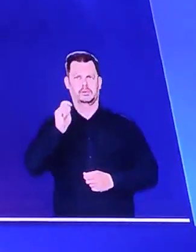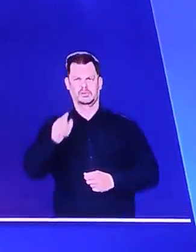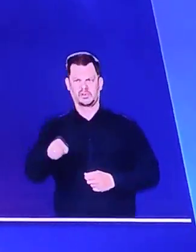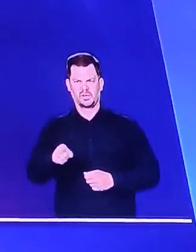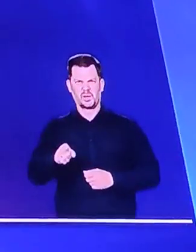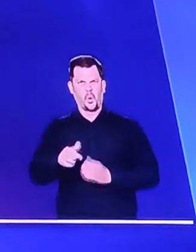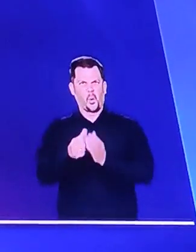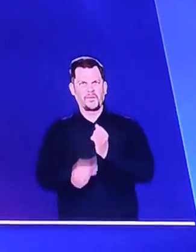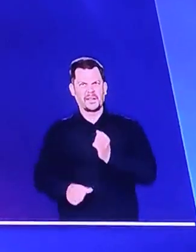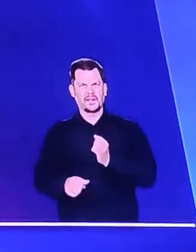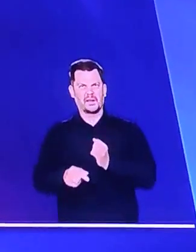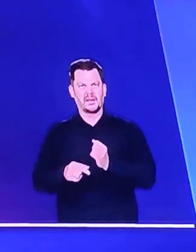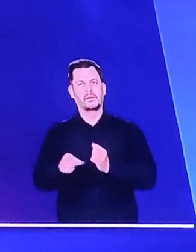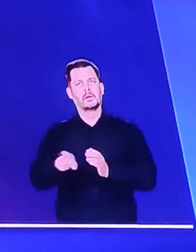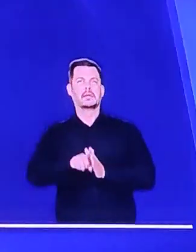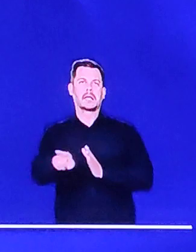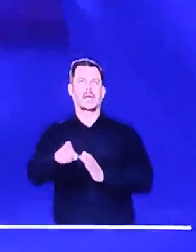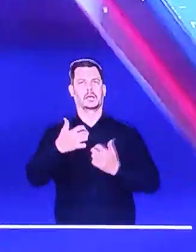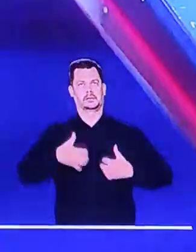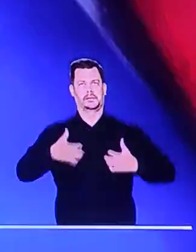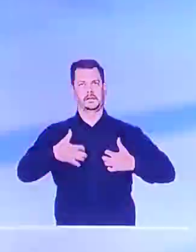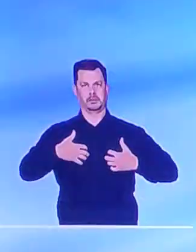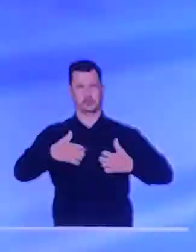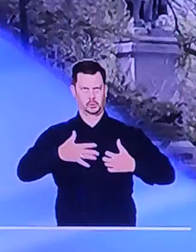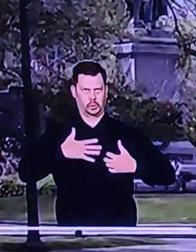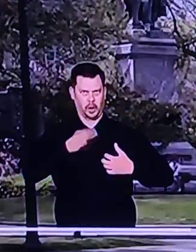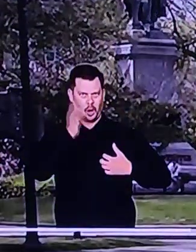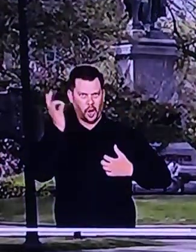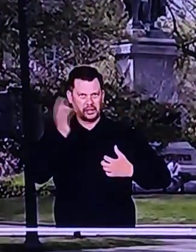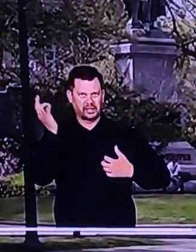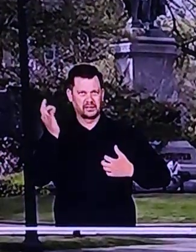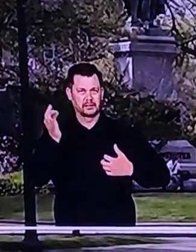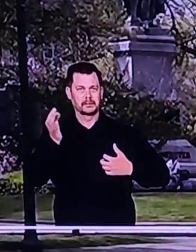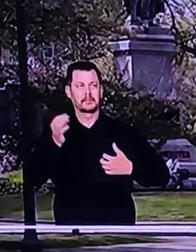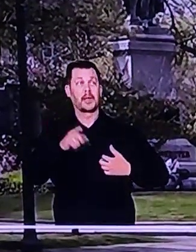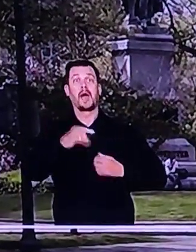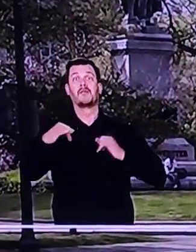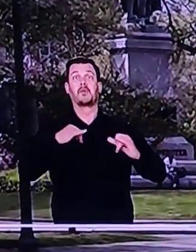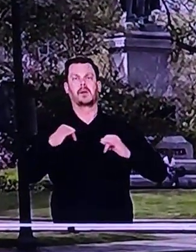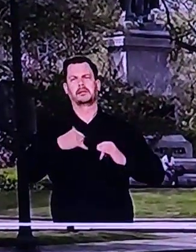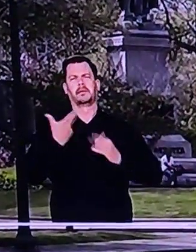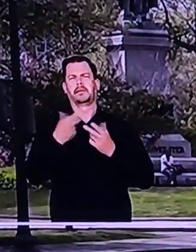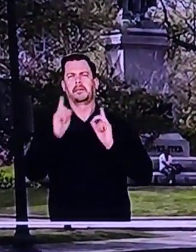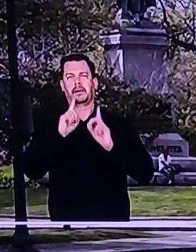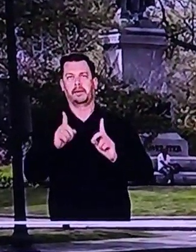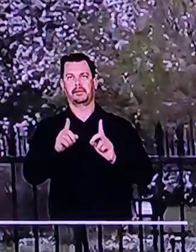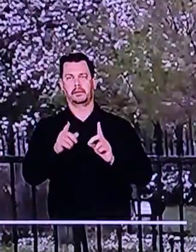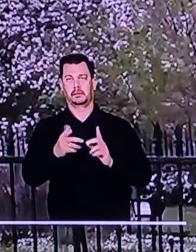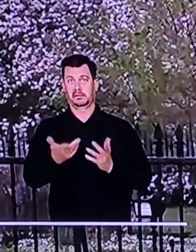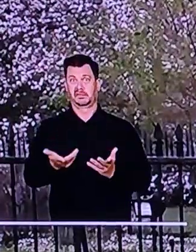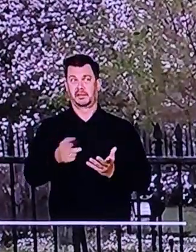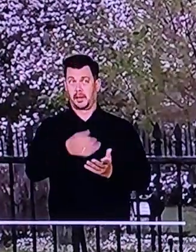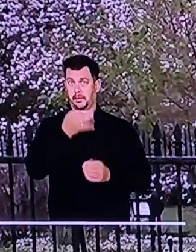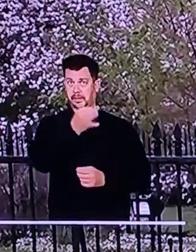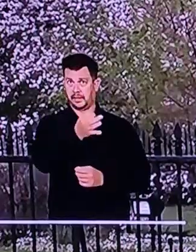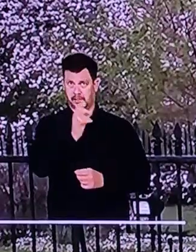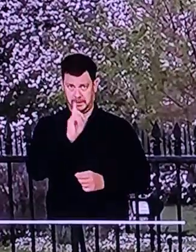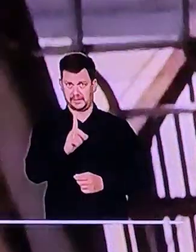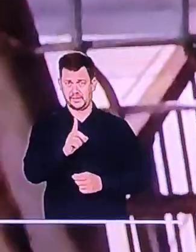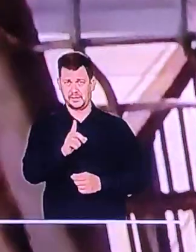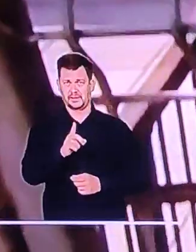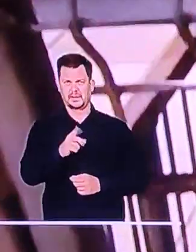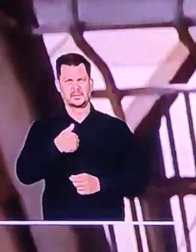One służą dzieciom identyfikującym się jako koty. Władze sprawę zdementowały, ale postawione pytanie było jak najbardziej prawdziwe,